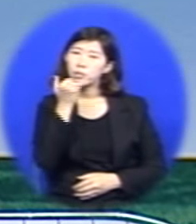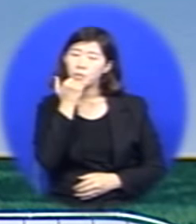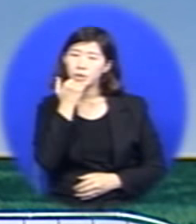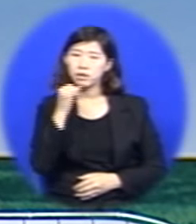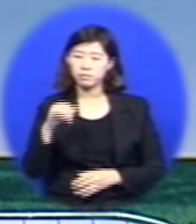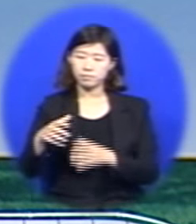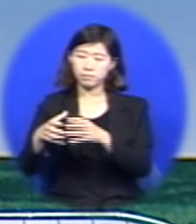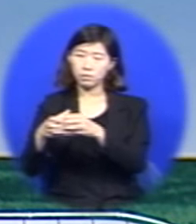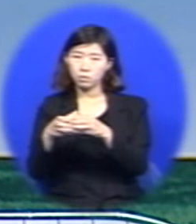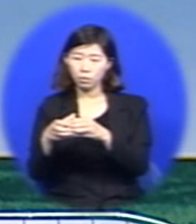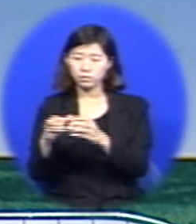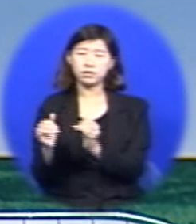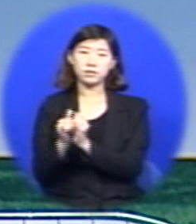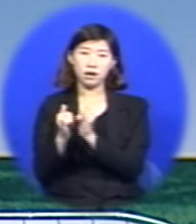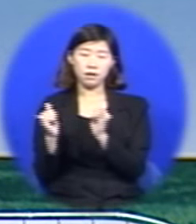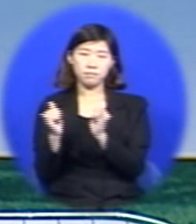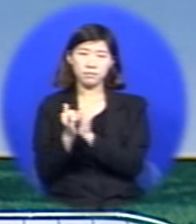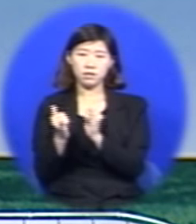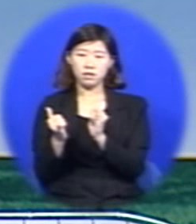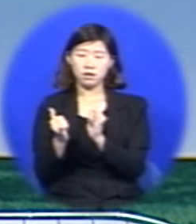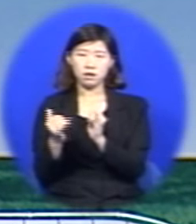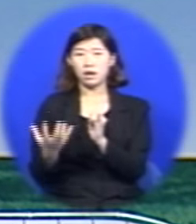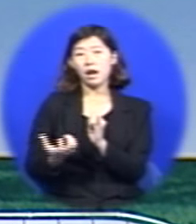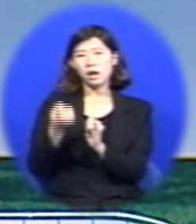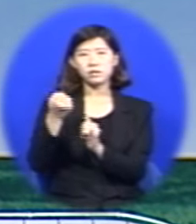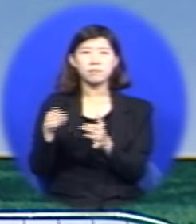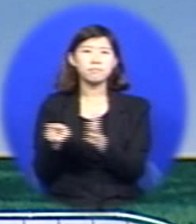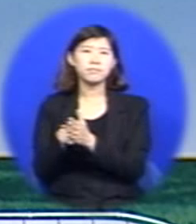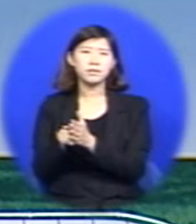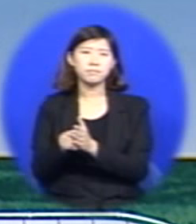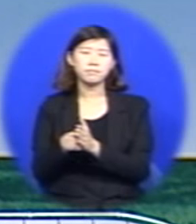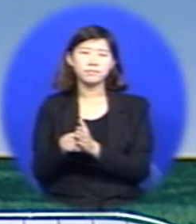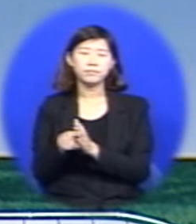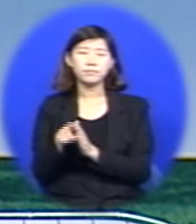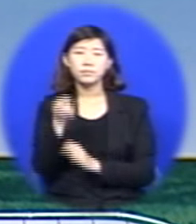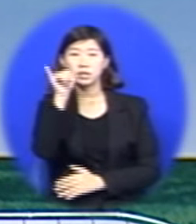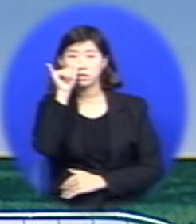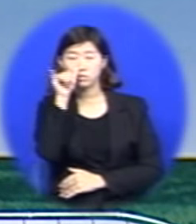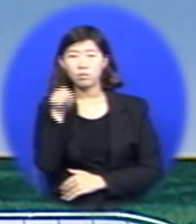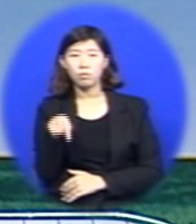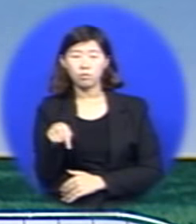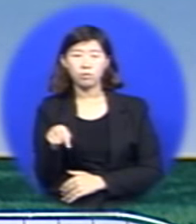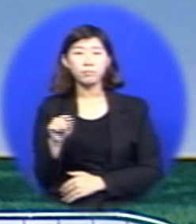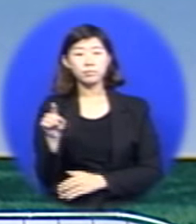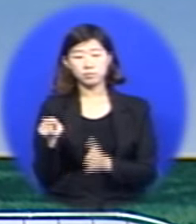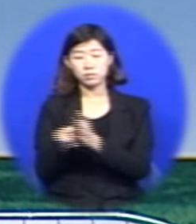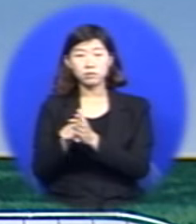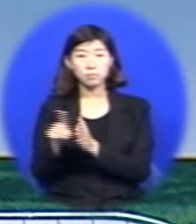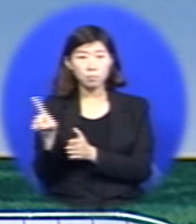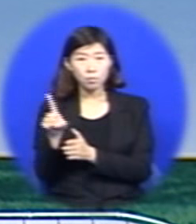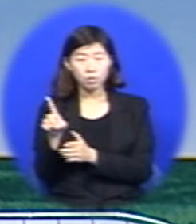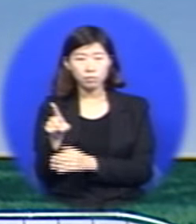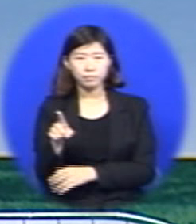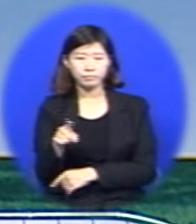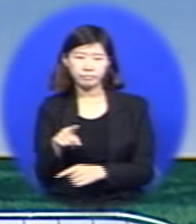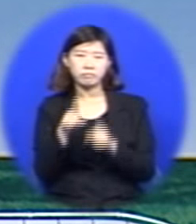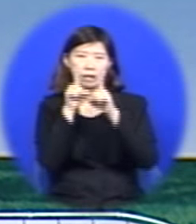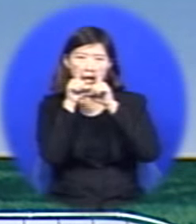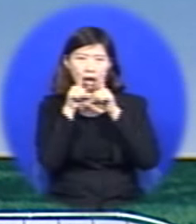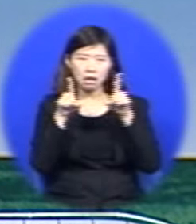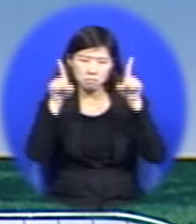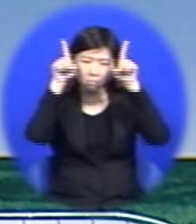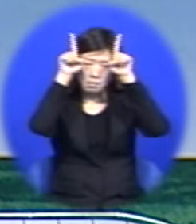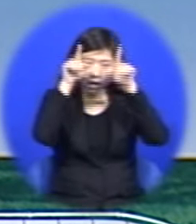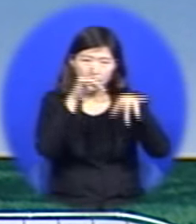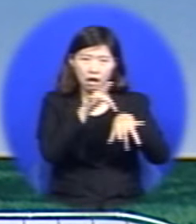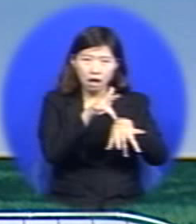사람들이 가지고 있는 믿음이 하나 있습니다. 그건 어떤 믿음이냐? 악마가